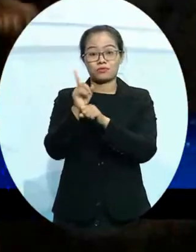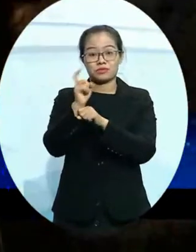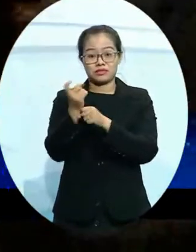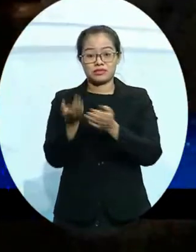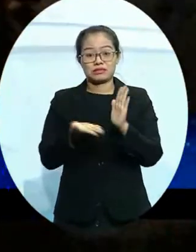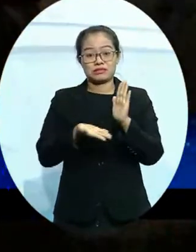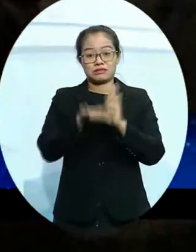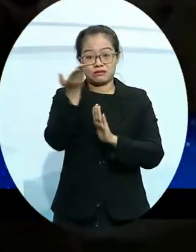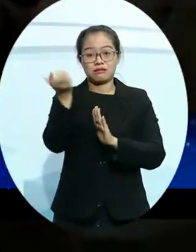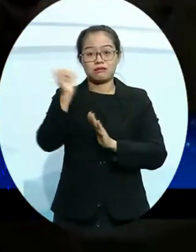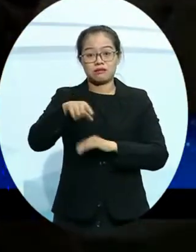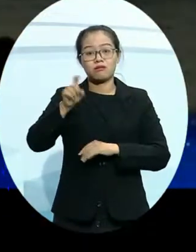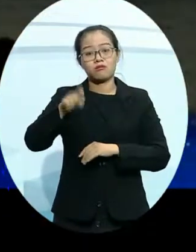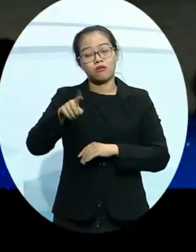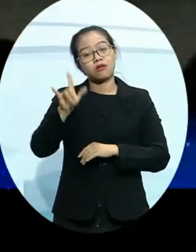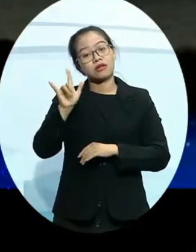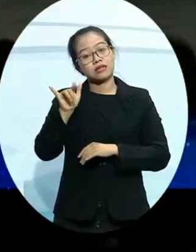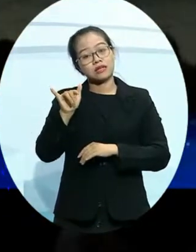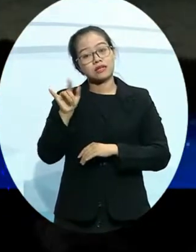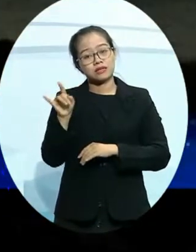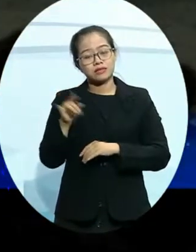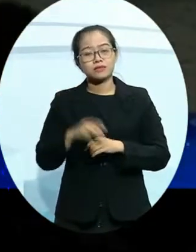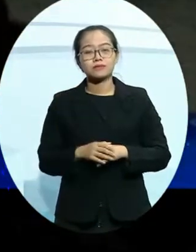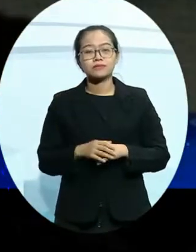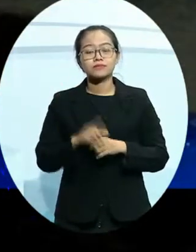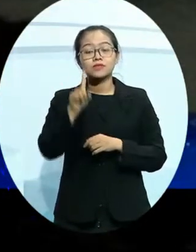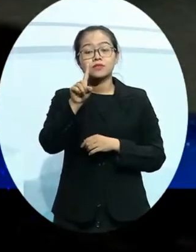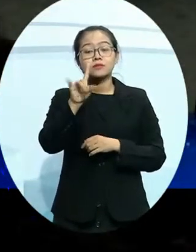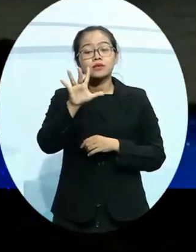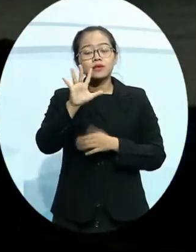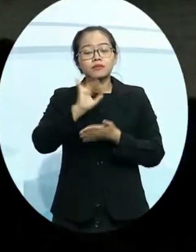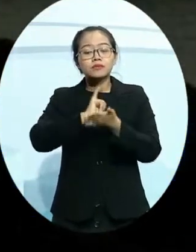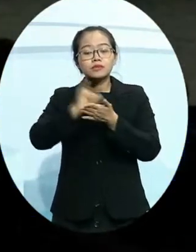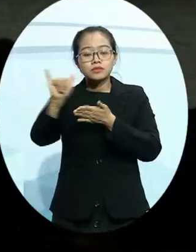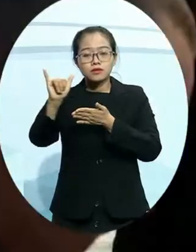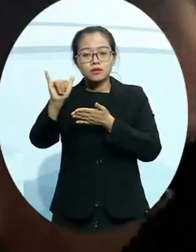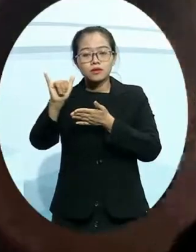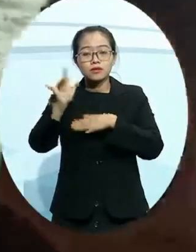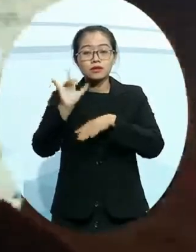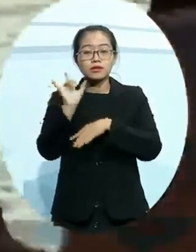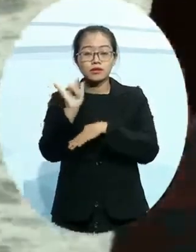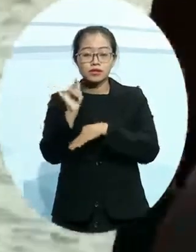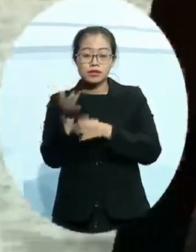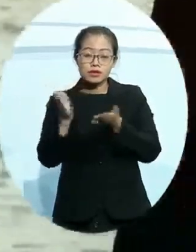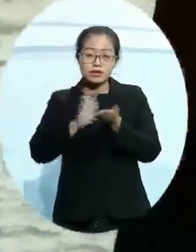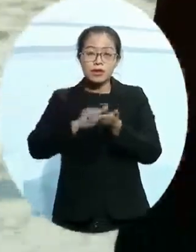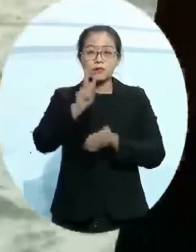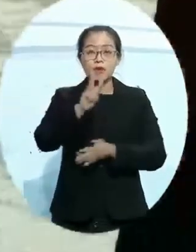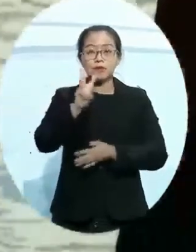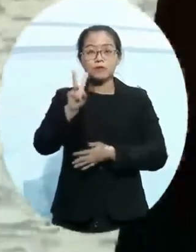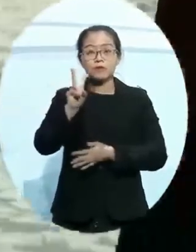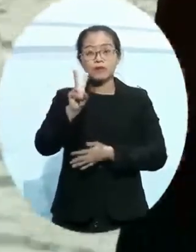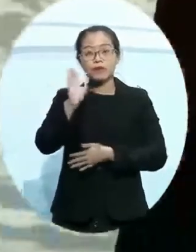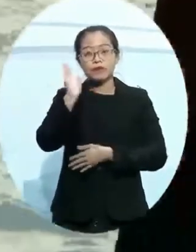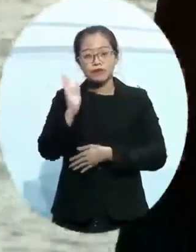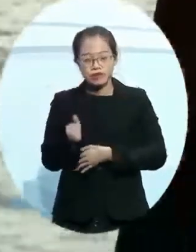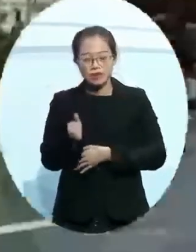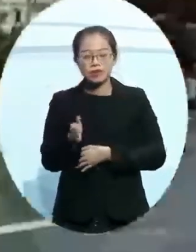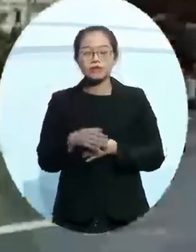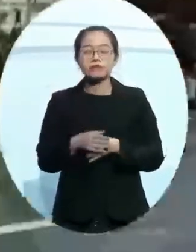COVID-19 mới. Chỉ riêng trong ngày 15 tháng 6, nước này đã ghi nhận thêm gần 32.000 ca mắc COVID-19 và 48 ca tử